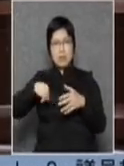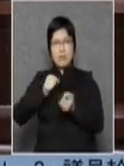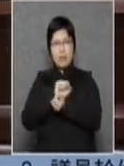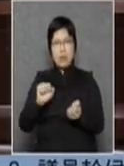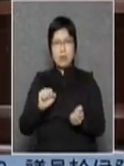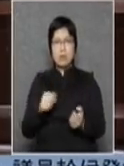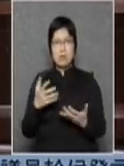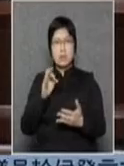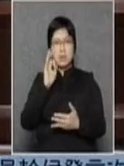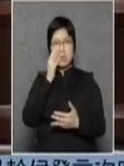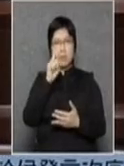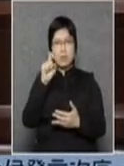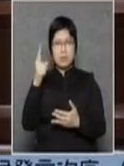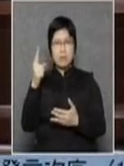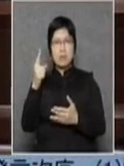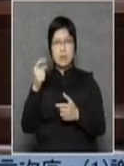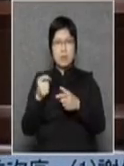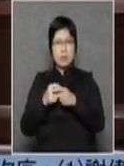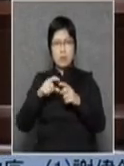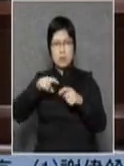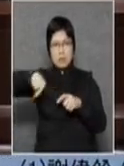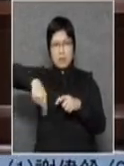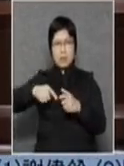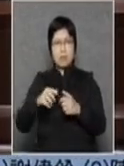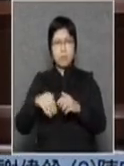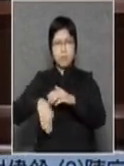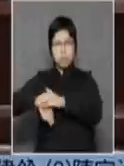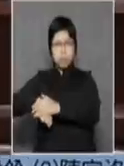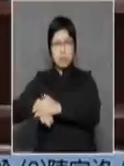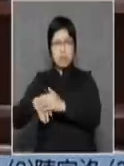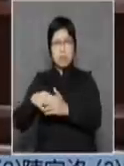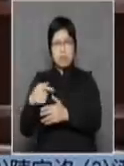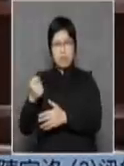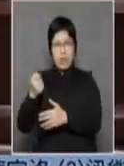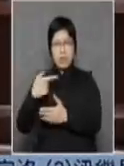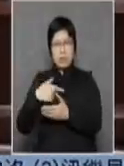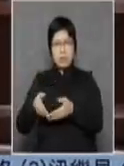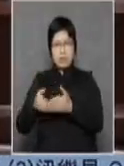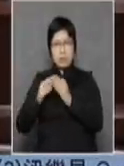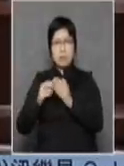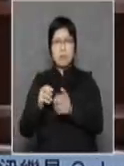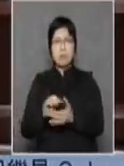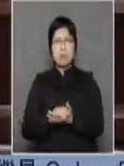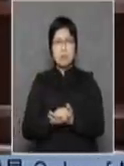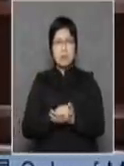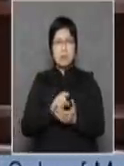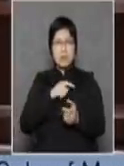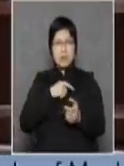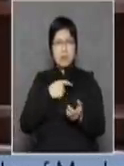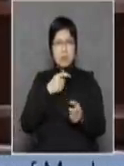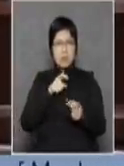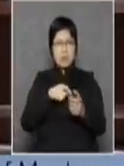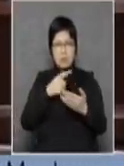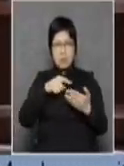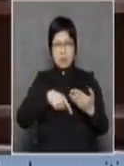現在391公頃閒置的住宅地應該盡用，將勾地表的部分的